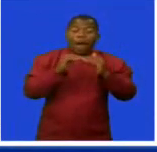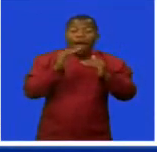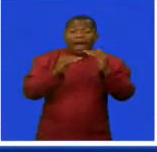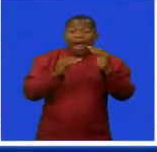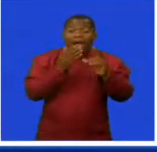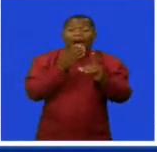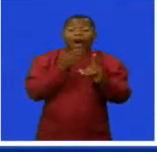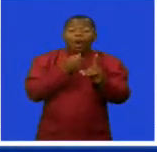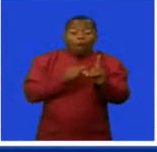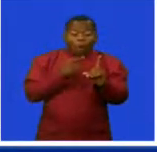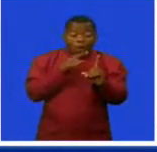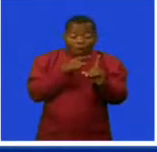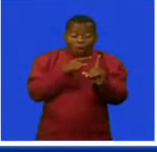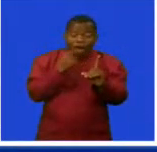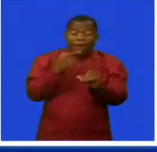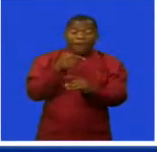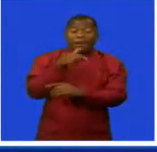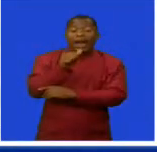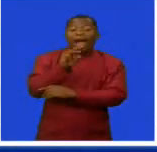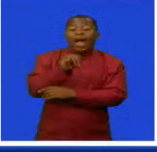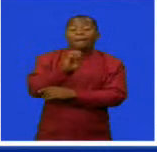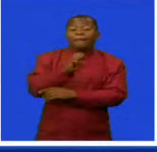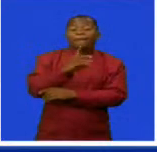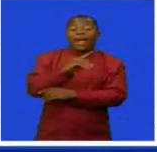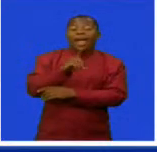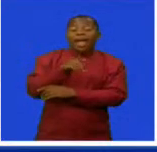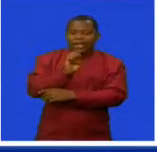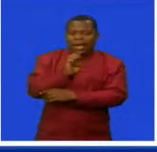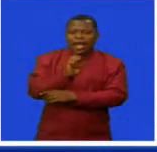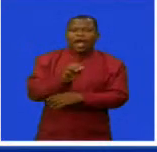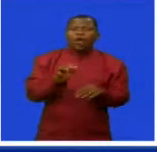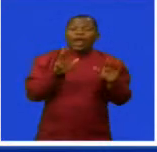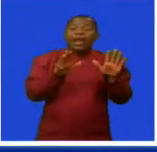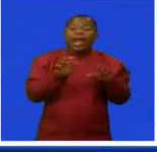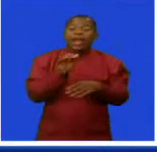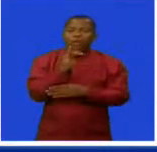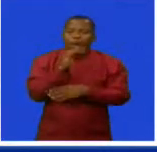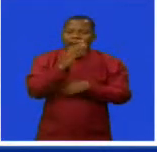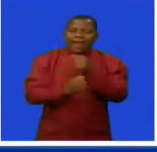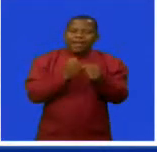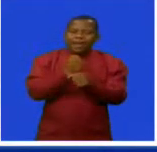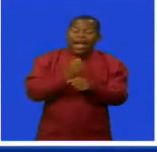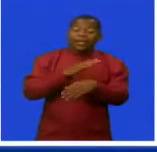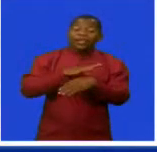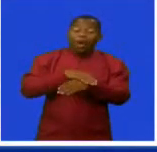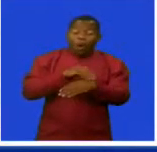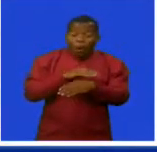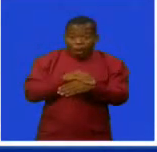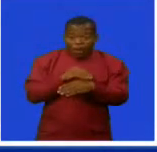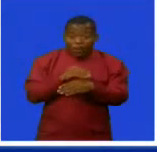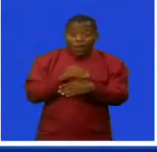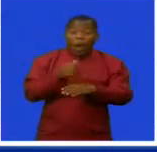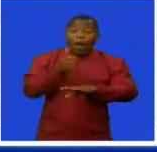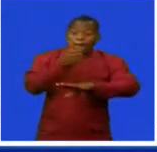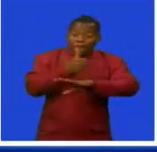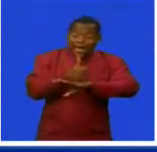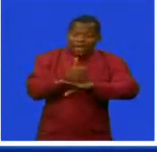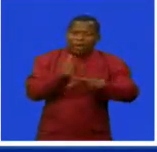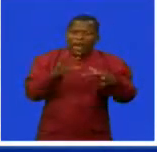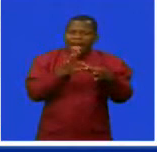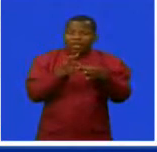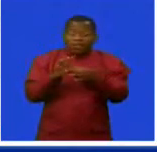layimfica nakunye. Ngekusho kwemphunga Thoni Sibanze lo sibonza sale nhlangano impilo lephilwa ngogo